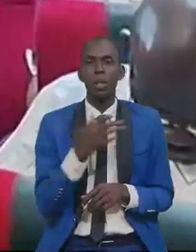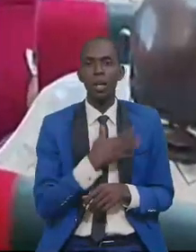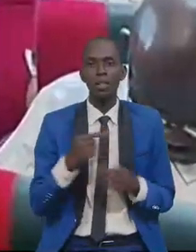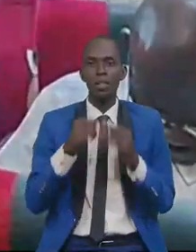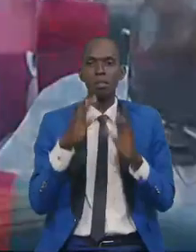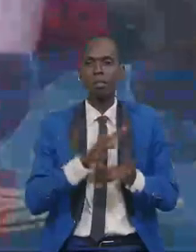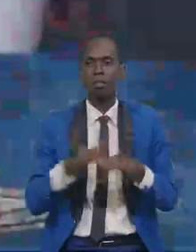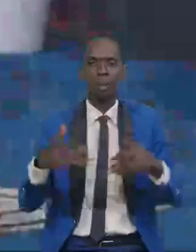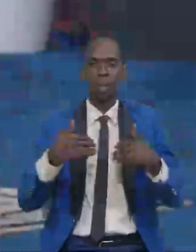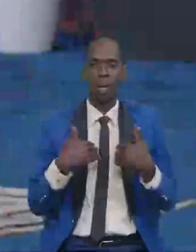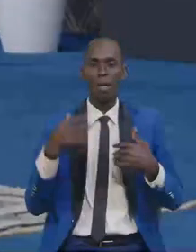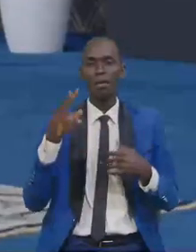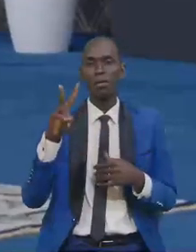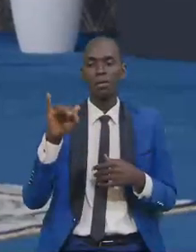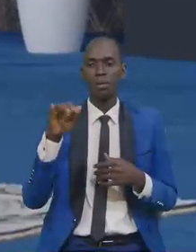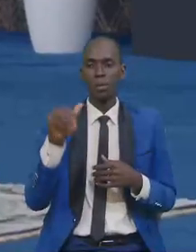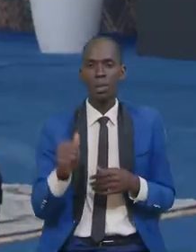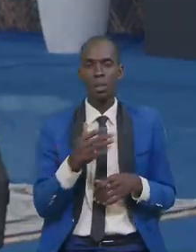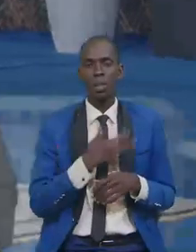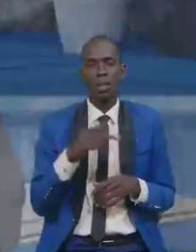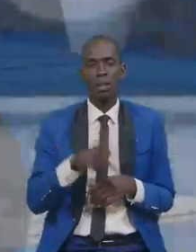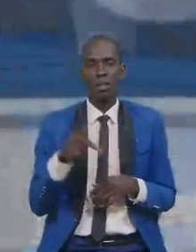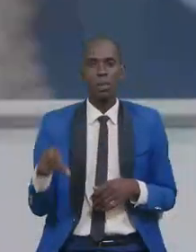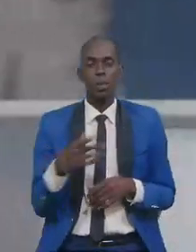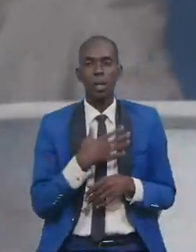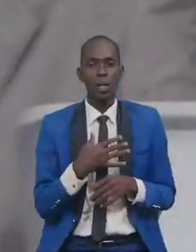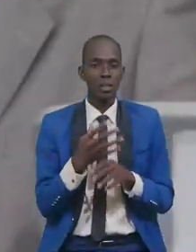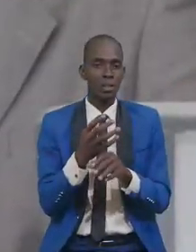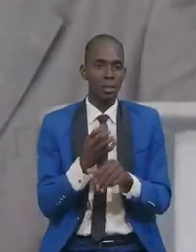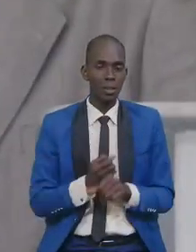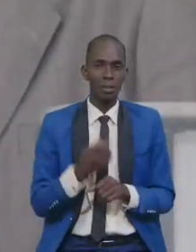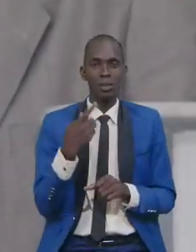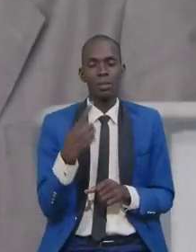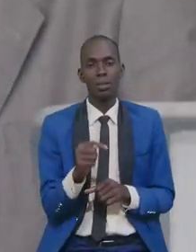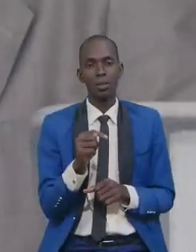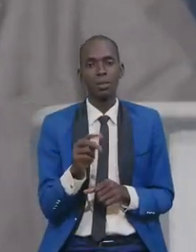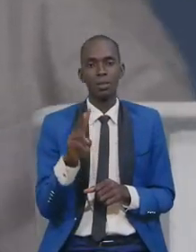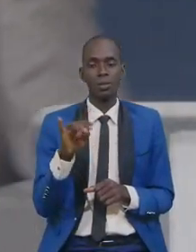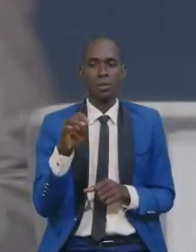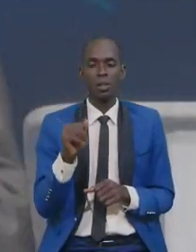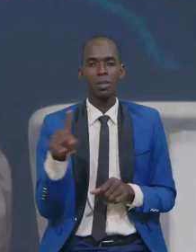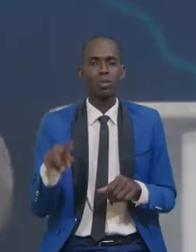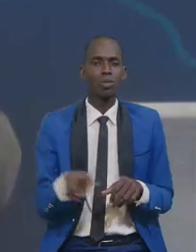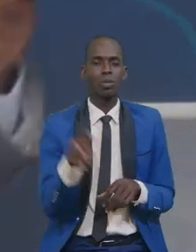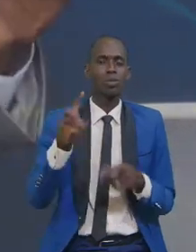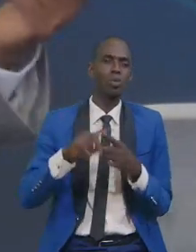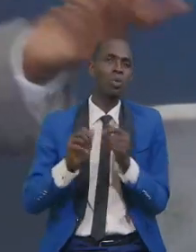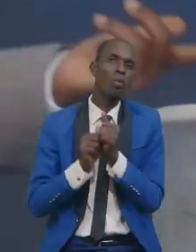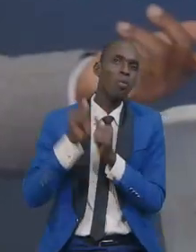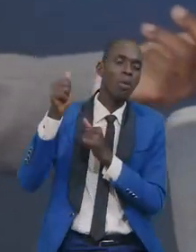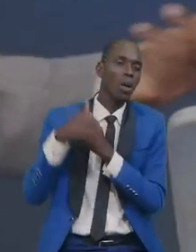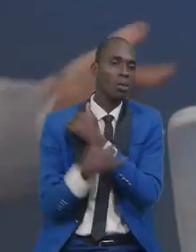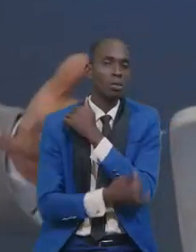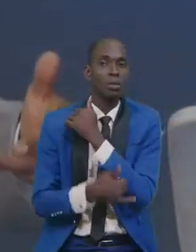pas accès au passeport et au visa. Et après avoir eu tout cela, tu vas dans un pays